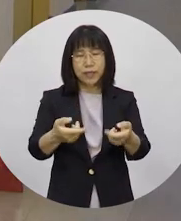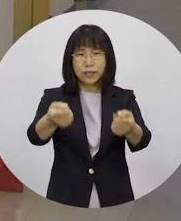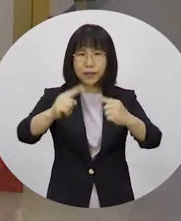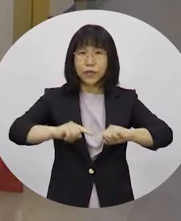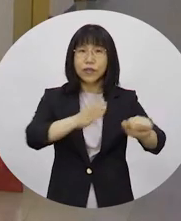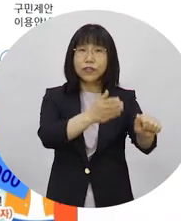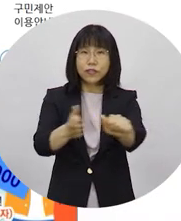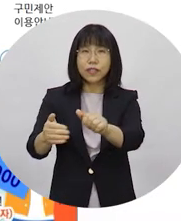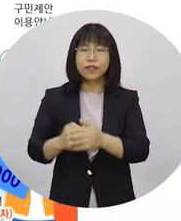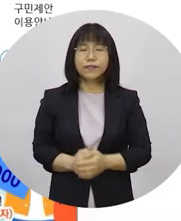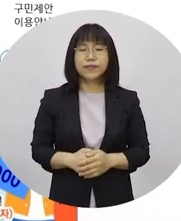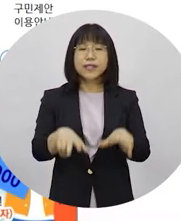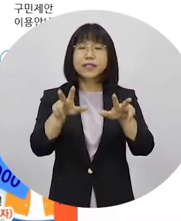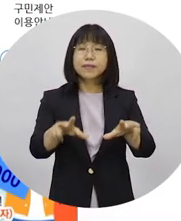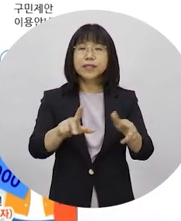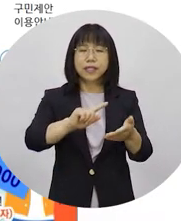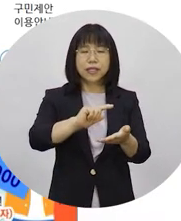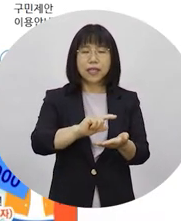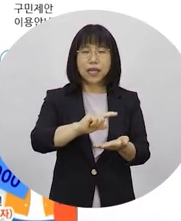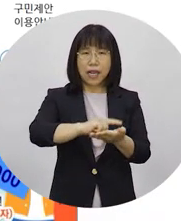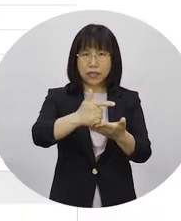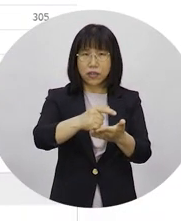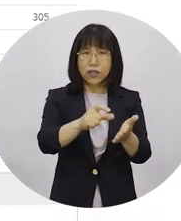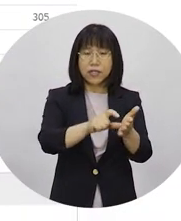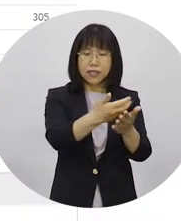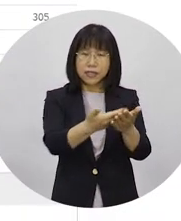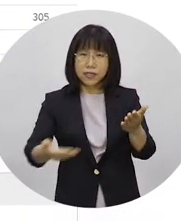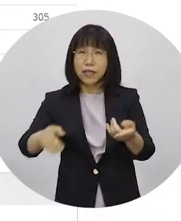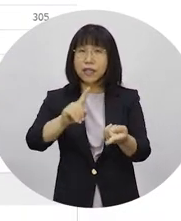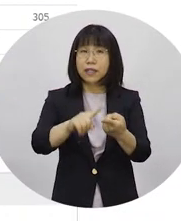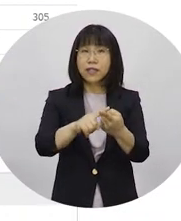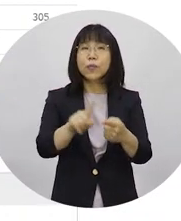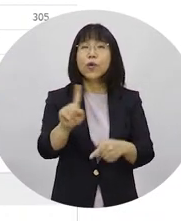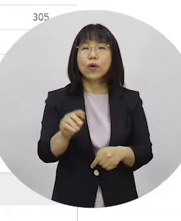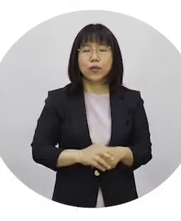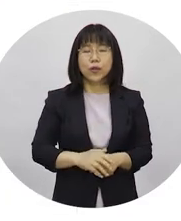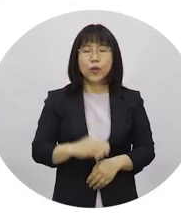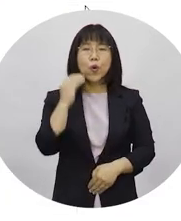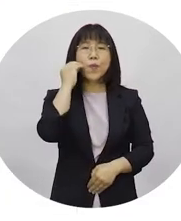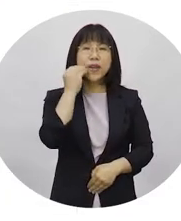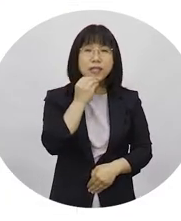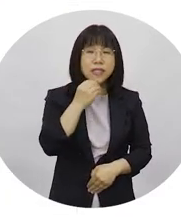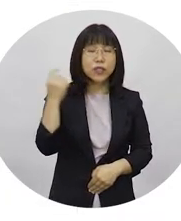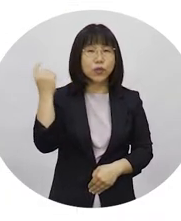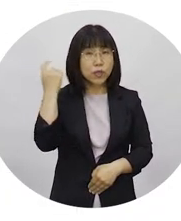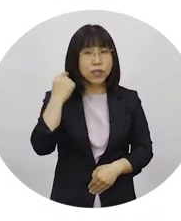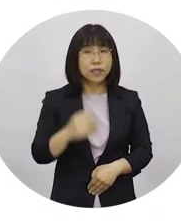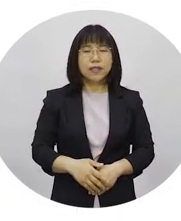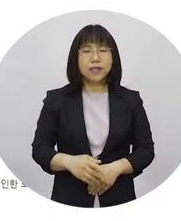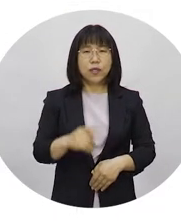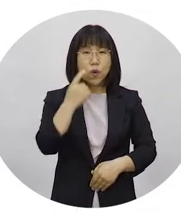바랍니다. 지금은 강서시대 모집에 대한 자세한 사항은 강서구청 홈페이지